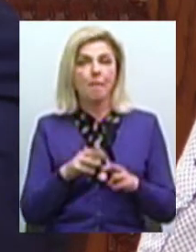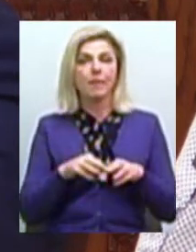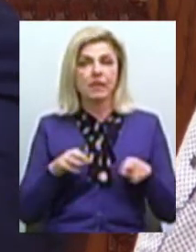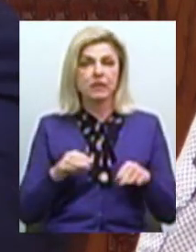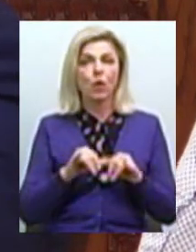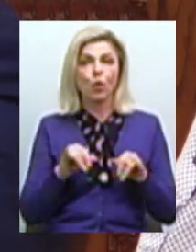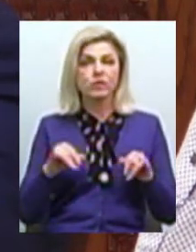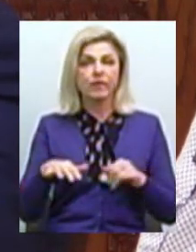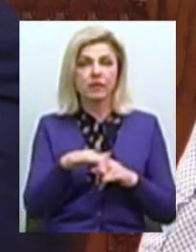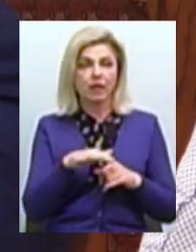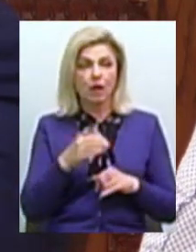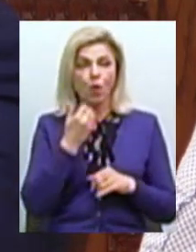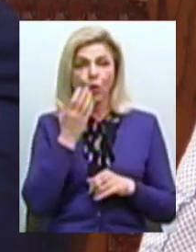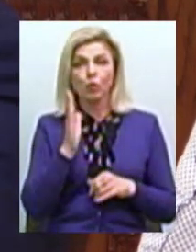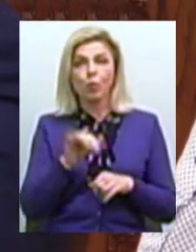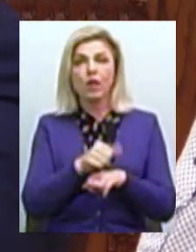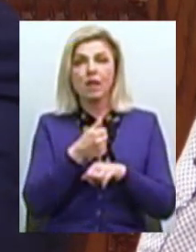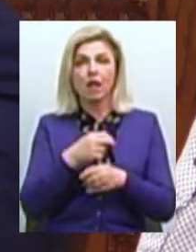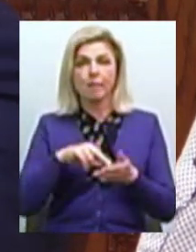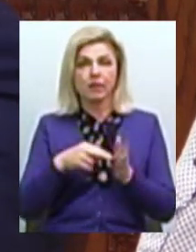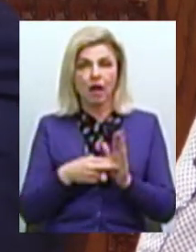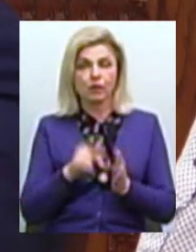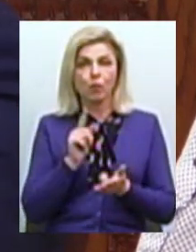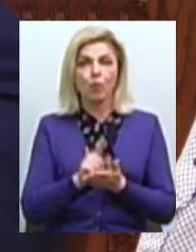що повинен бути генплан, повинен бути,